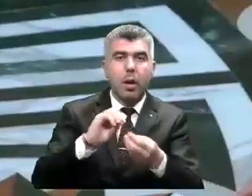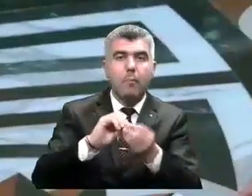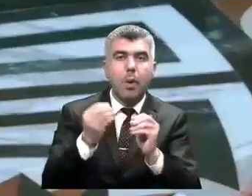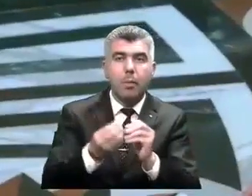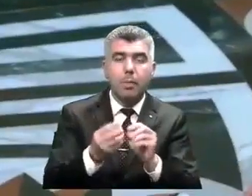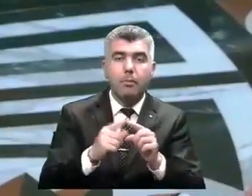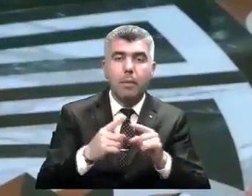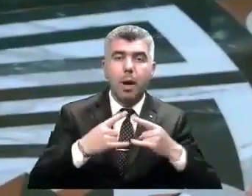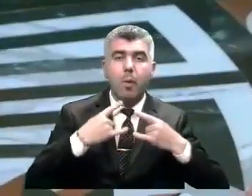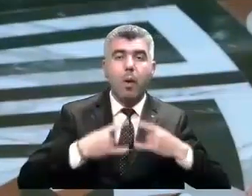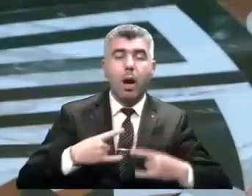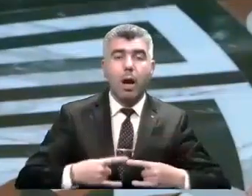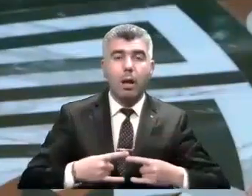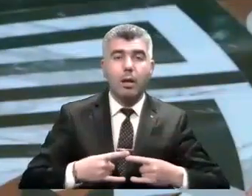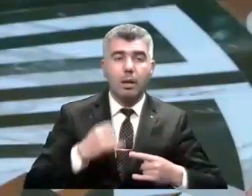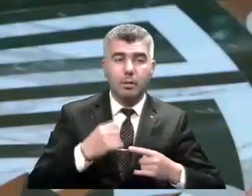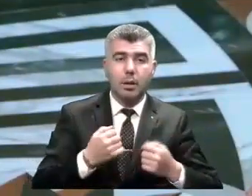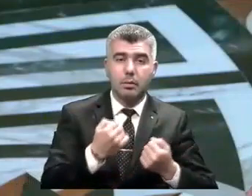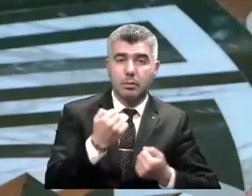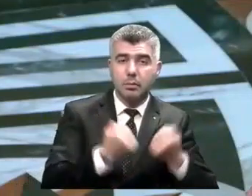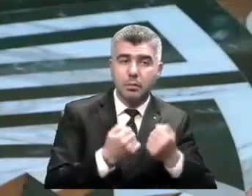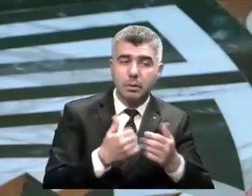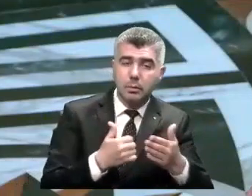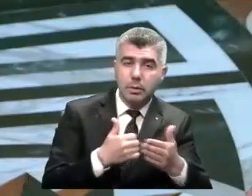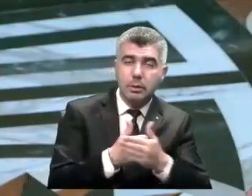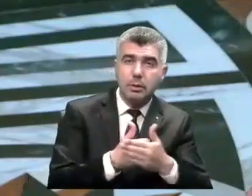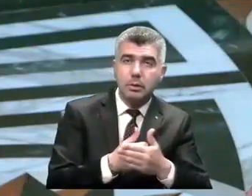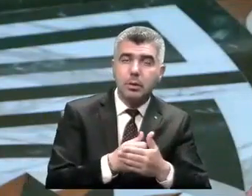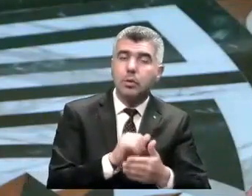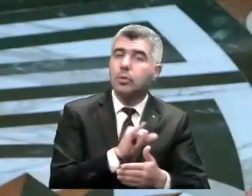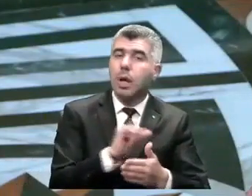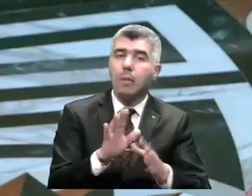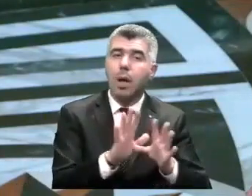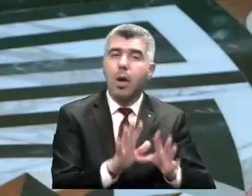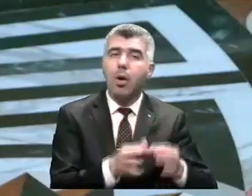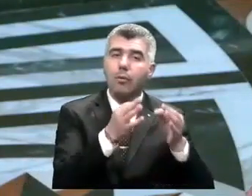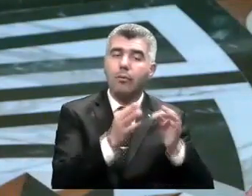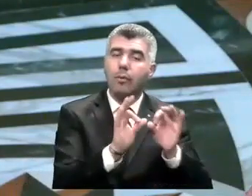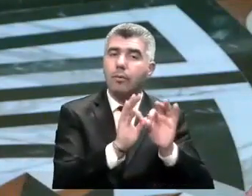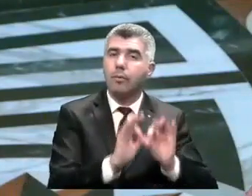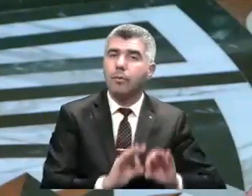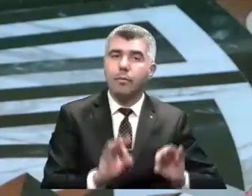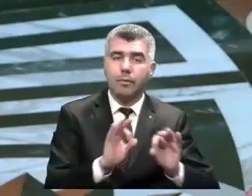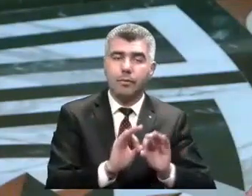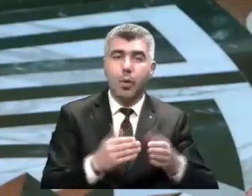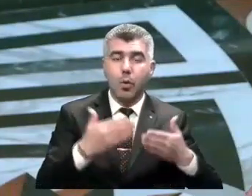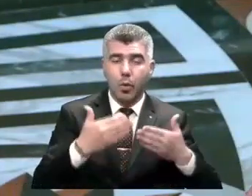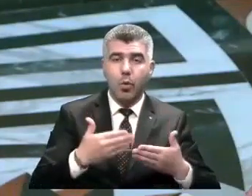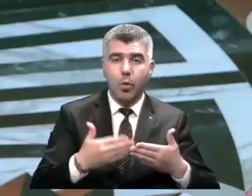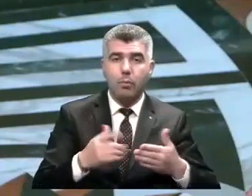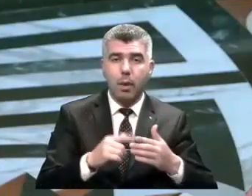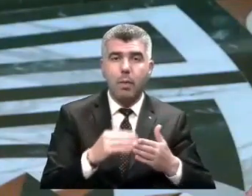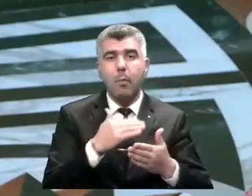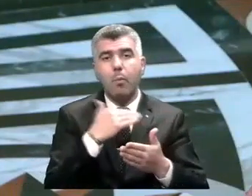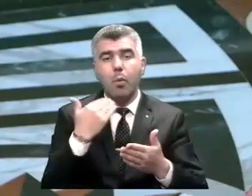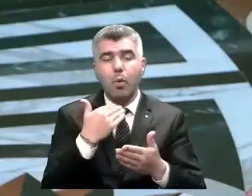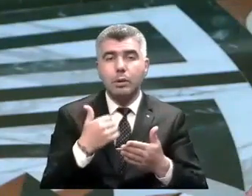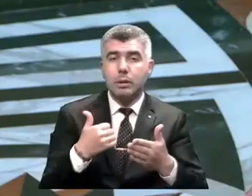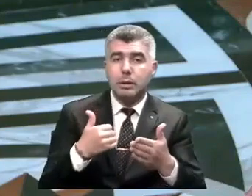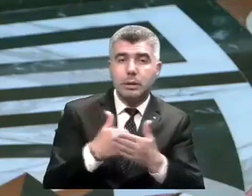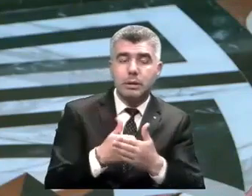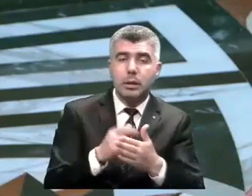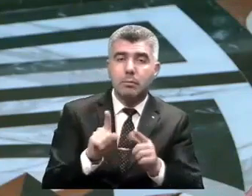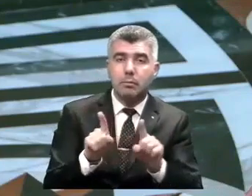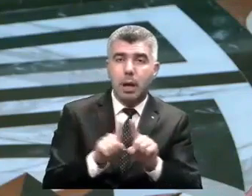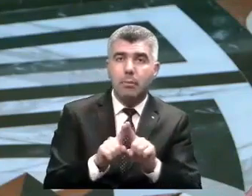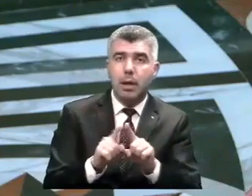بلادنا جد مهم، وبأنه باقي ما وصلناش للحل. واليوم حنايا عندنا استقرار في عدد الموتى على الطرقات، وهذا خطير جدا،